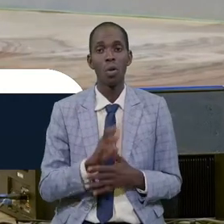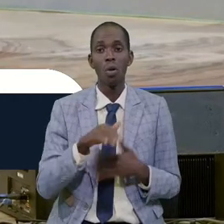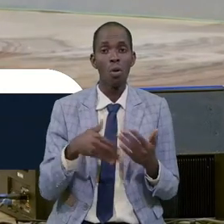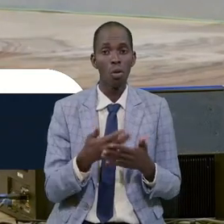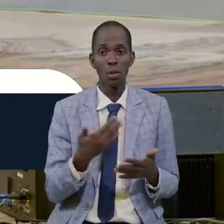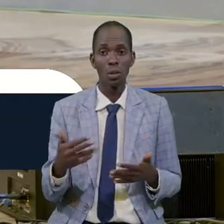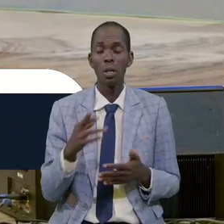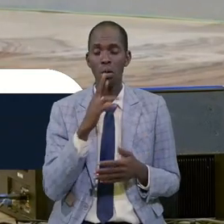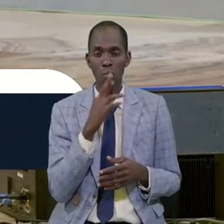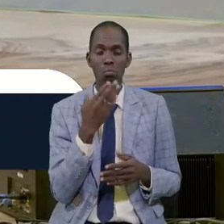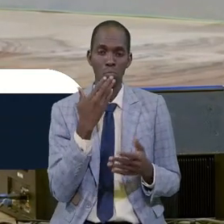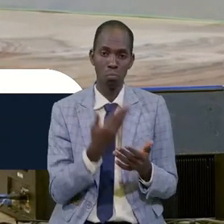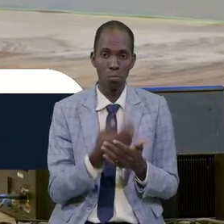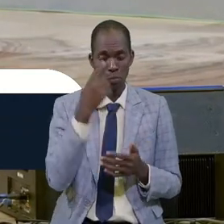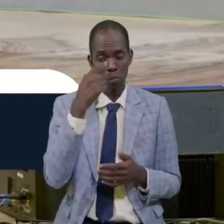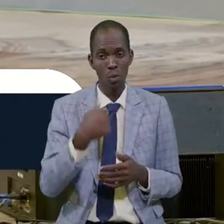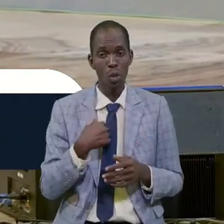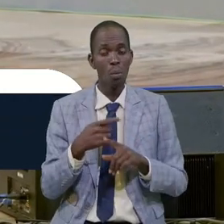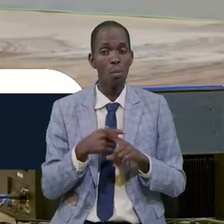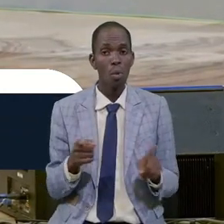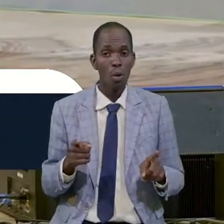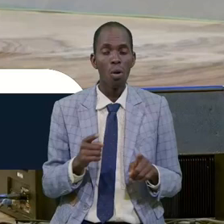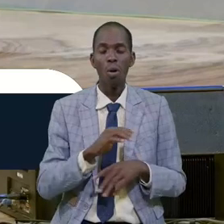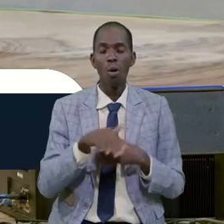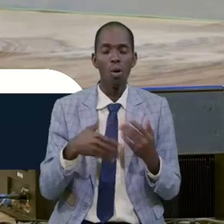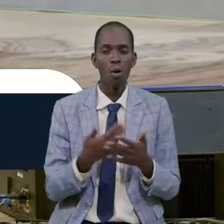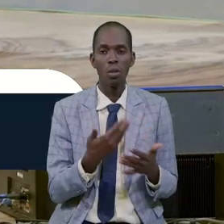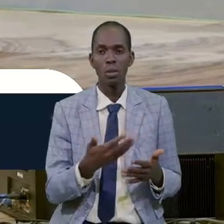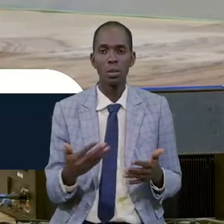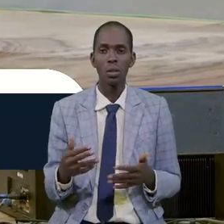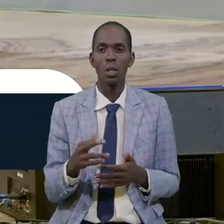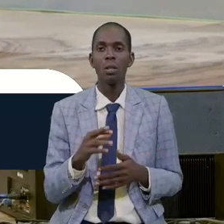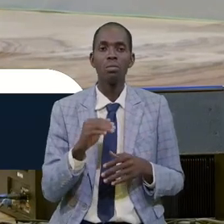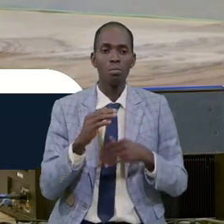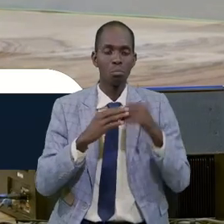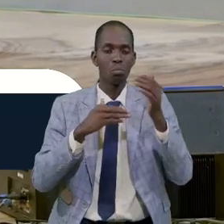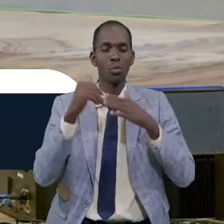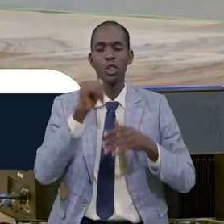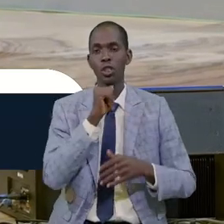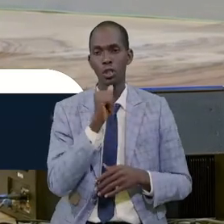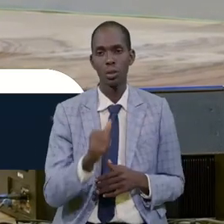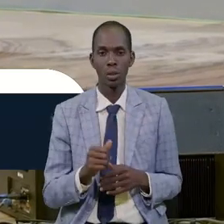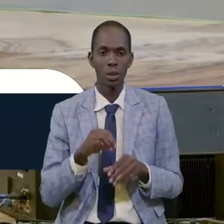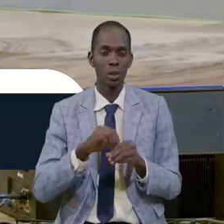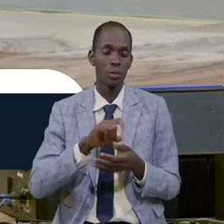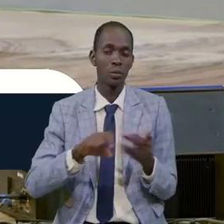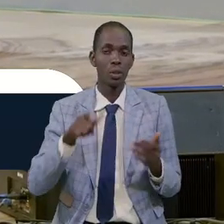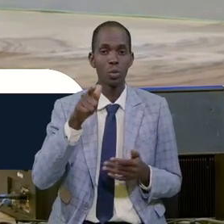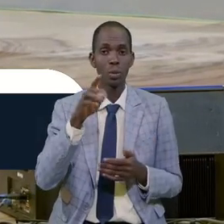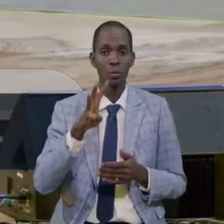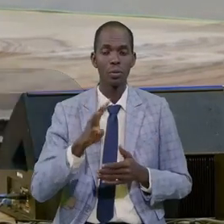est permis, mais tout n'édifie pas.